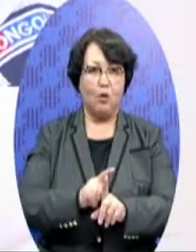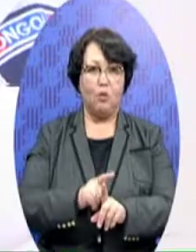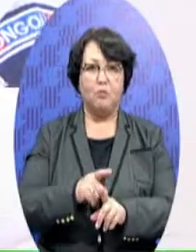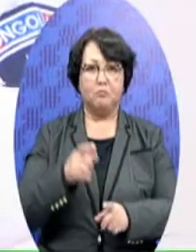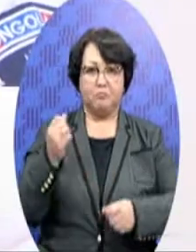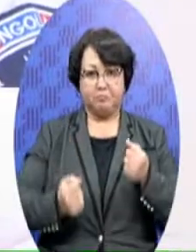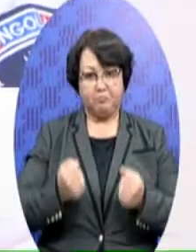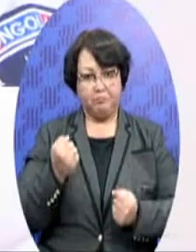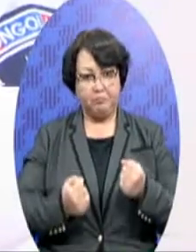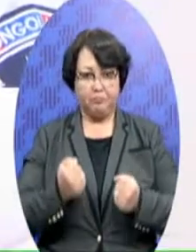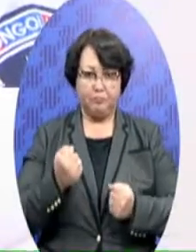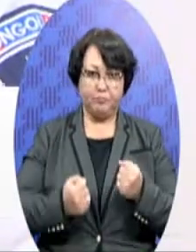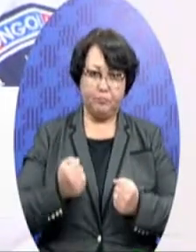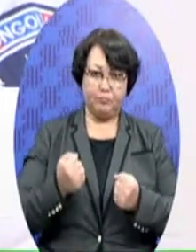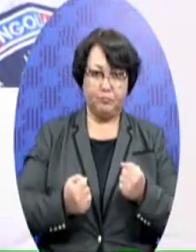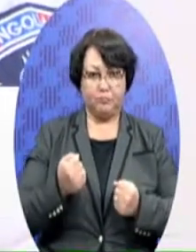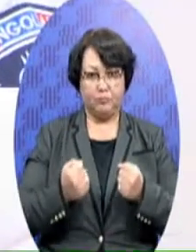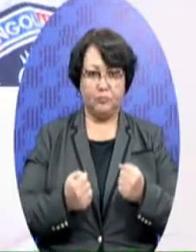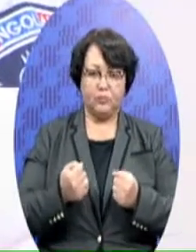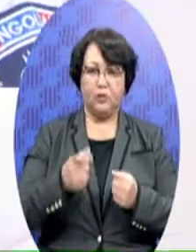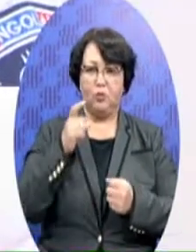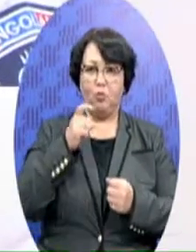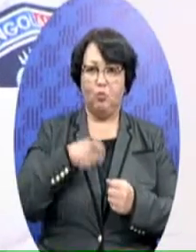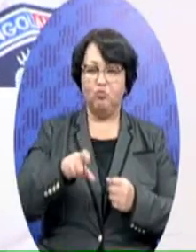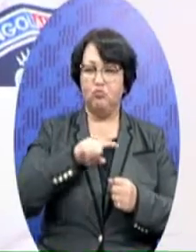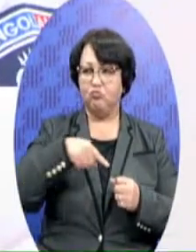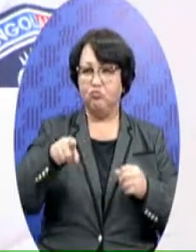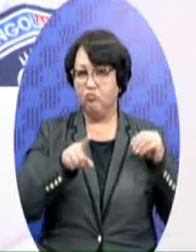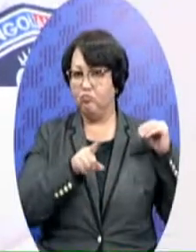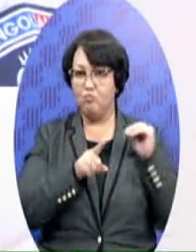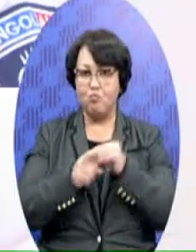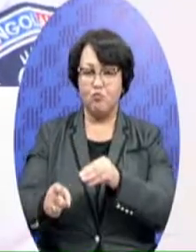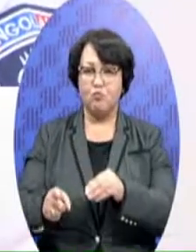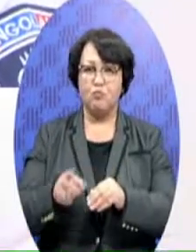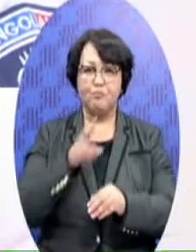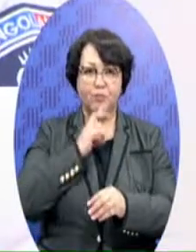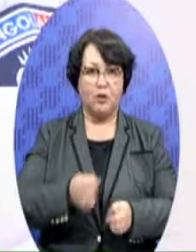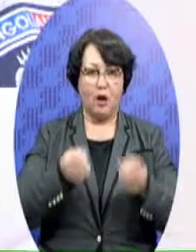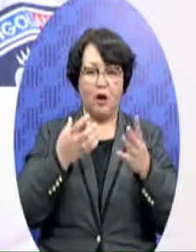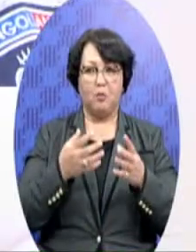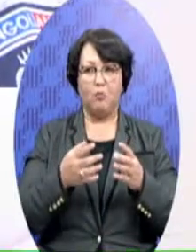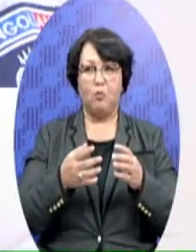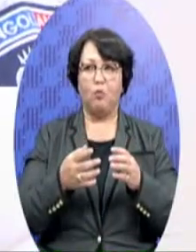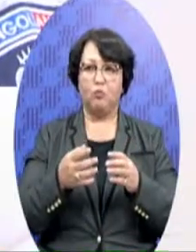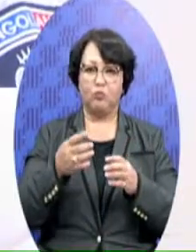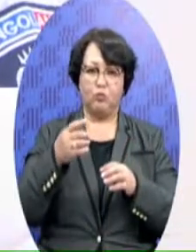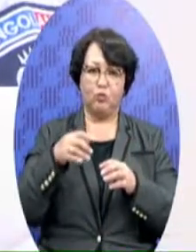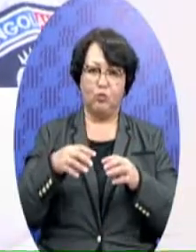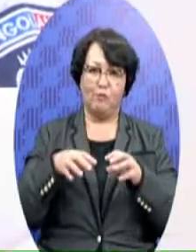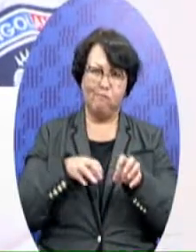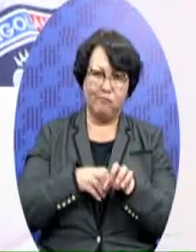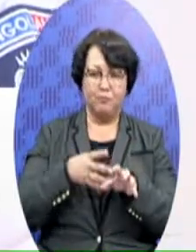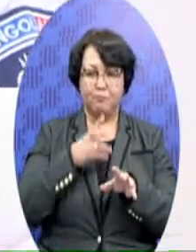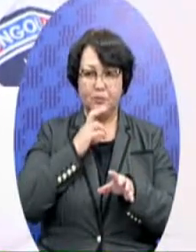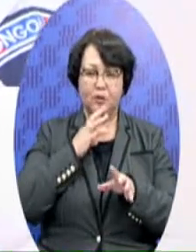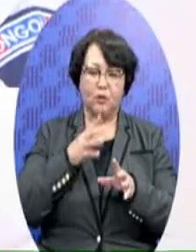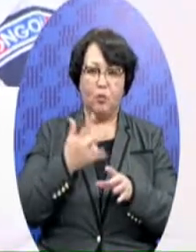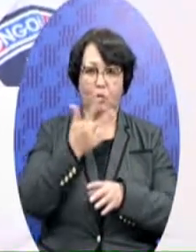хэрэгс жолооч яваад бусдын амнаас эрүүл мэндийг хохирсон бол 3-5 жилийн хугацаагаар одоо тээвэр хэрэгс жолоодох эрхийг